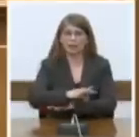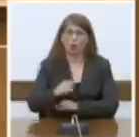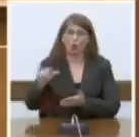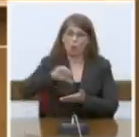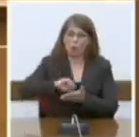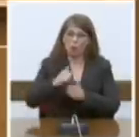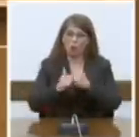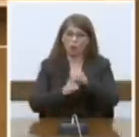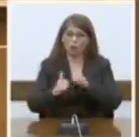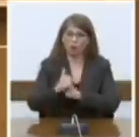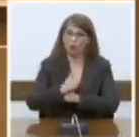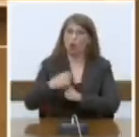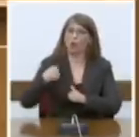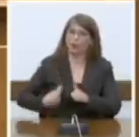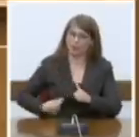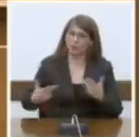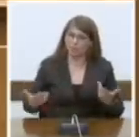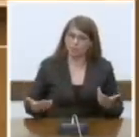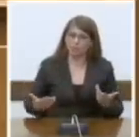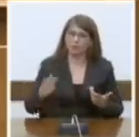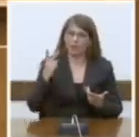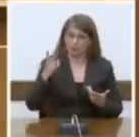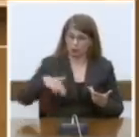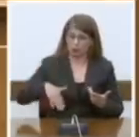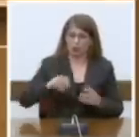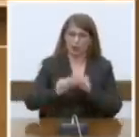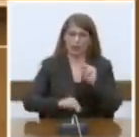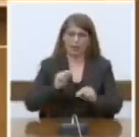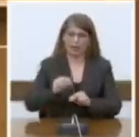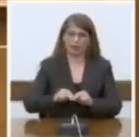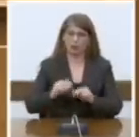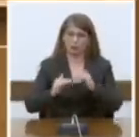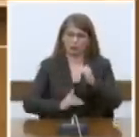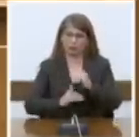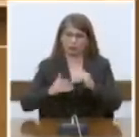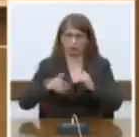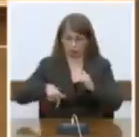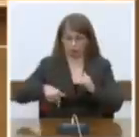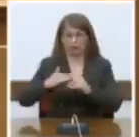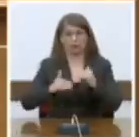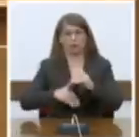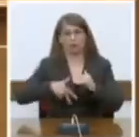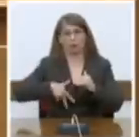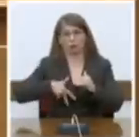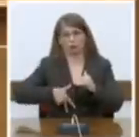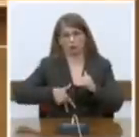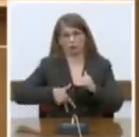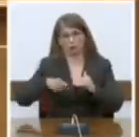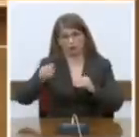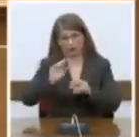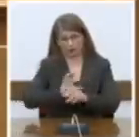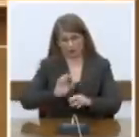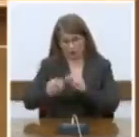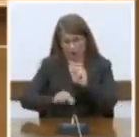δυνατόν? Και νομίζω 2 τώρα τελευταία στην εκλογική περιφέρεια του κυρίου Υφυπουργού, του πρώην του νυν Υφυπουργού. Είναι δυνατόν? Αυτή είναι η